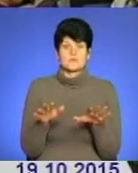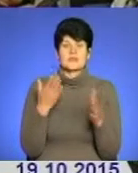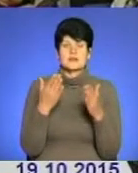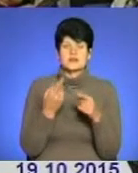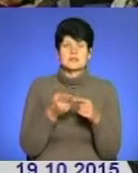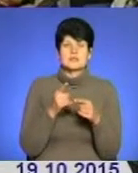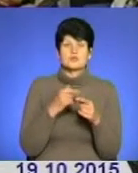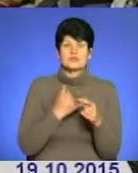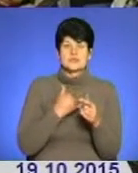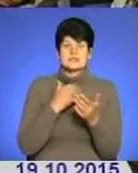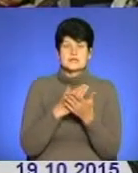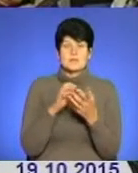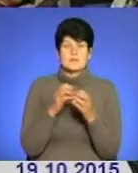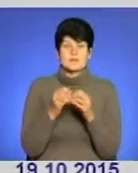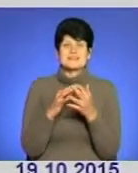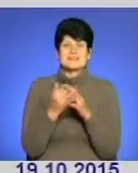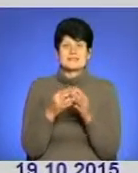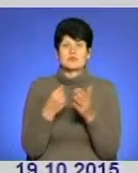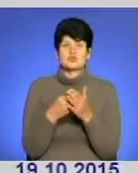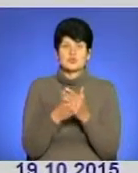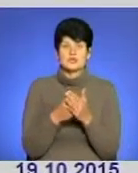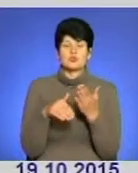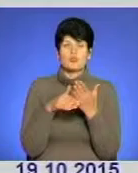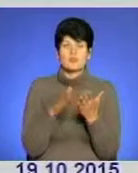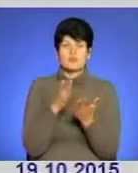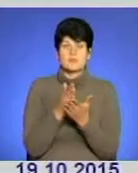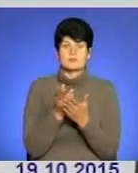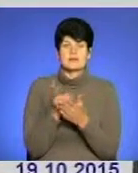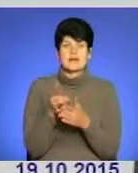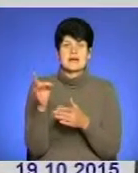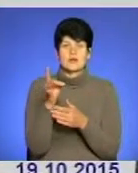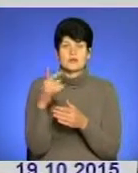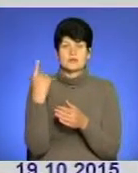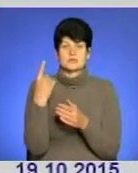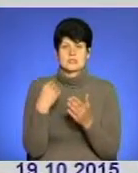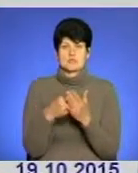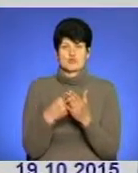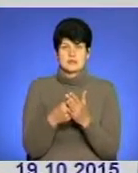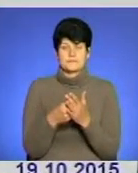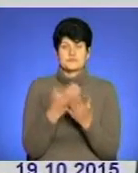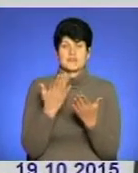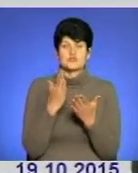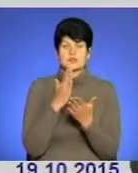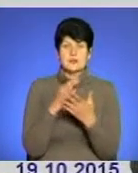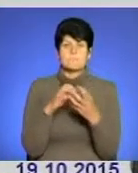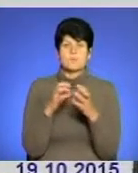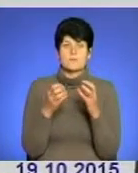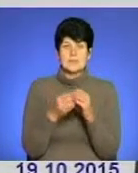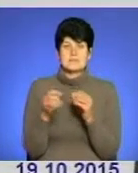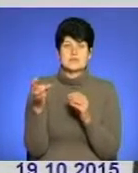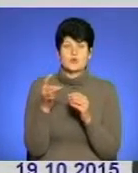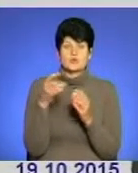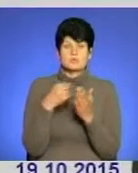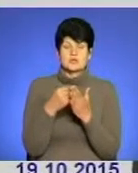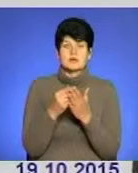у нас є проблема з сільськими бюджетами, на допомогу повинен прийти районний обласний бюджет. Якщо є проблема з районним бюджетом,